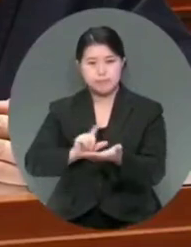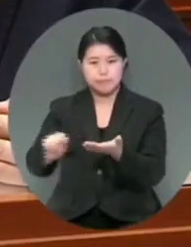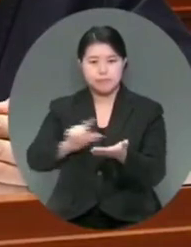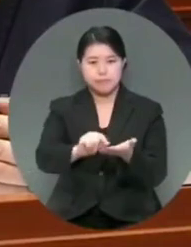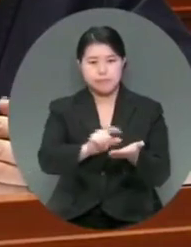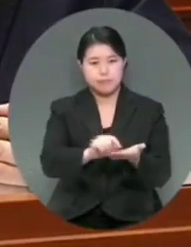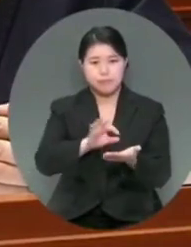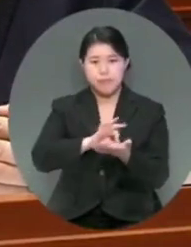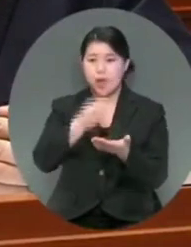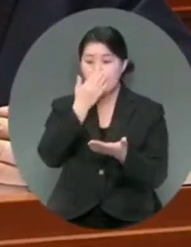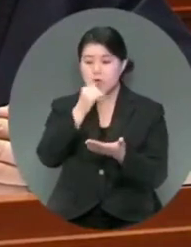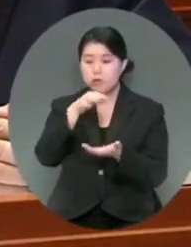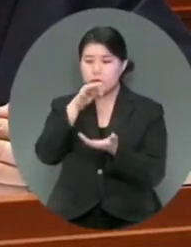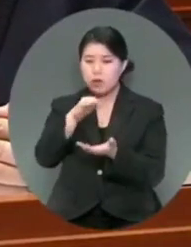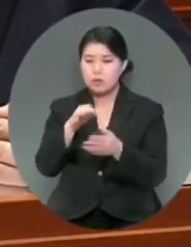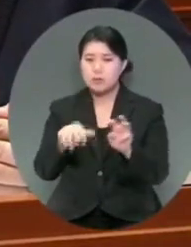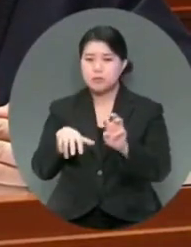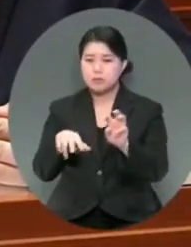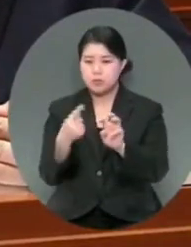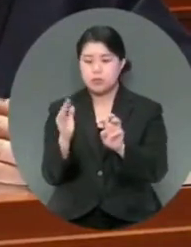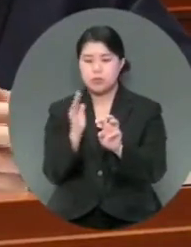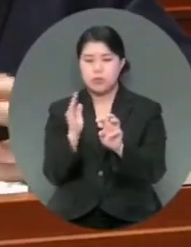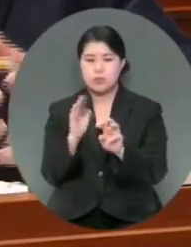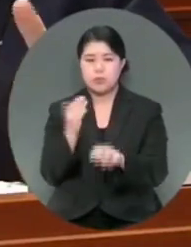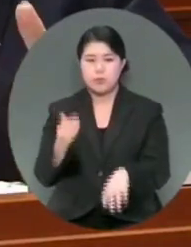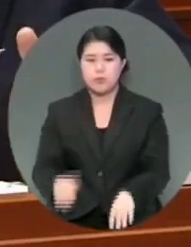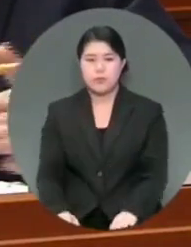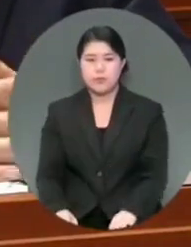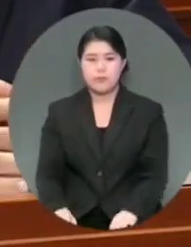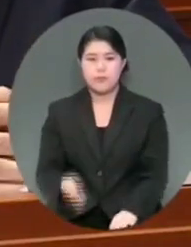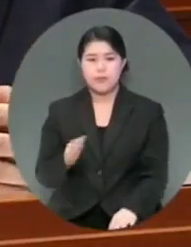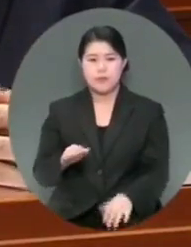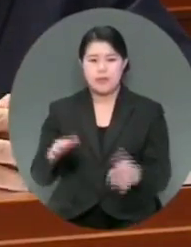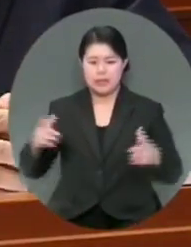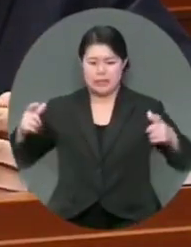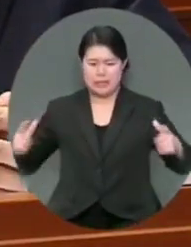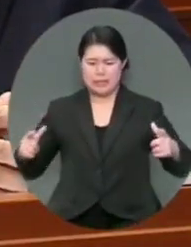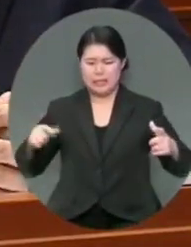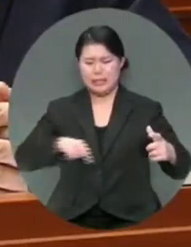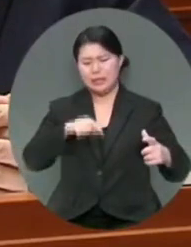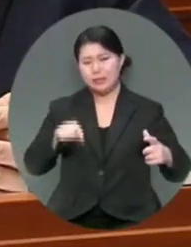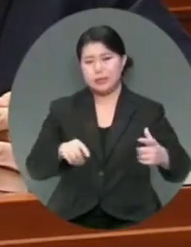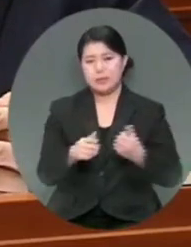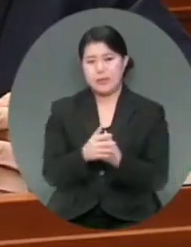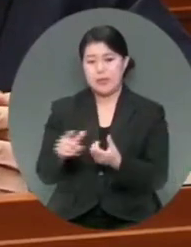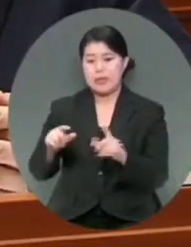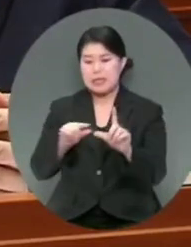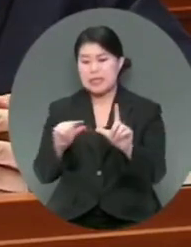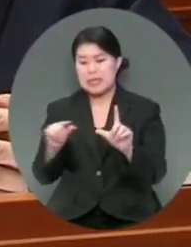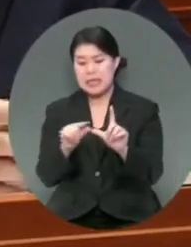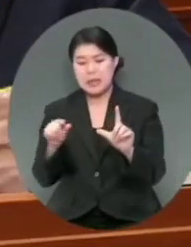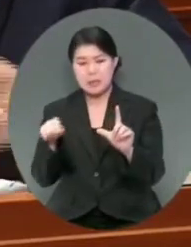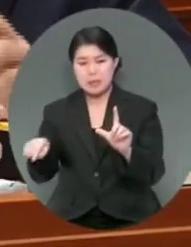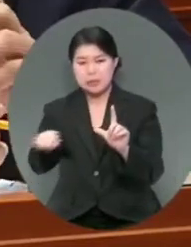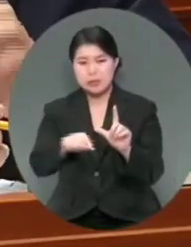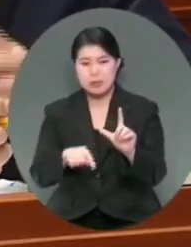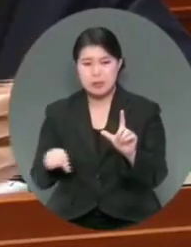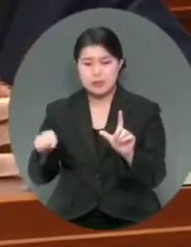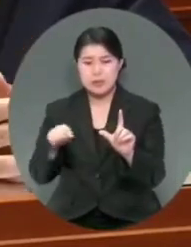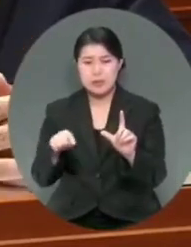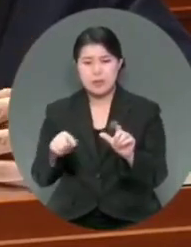지방에서 가용 재원은 한 30조 정도 됩니다. 그런데 이건 전체적인 규모가 그렇고 일부 지자체의 경우에는